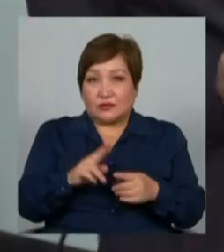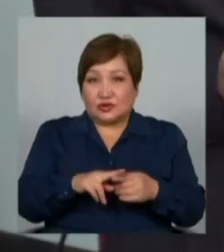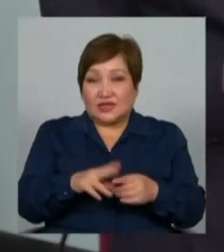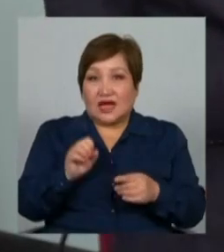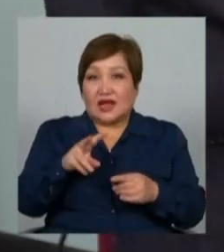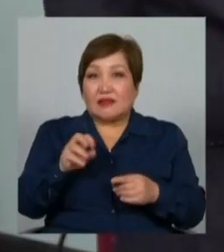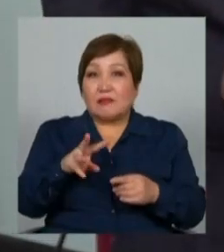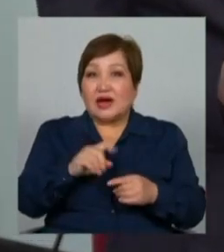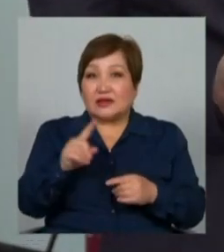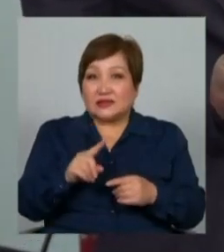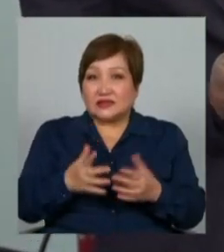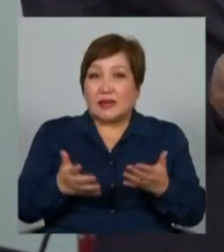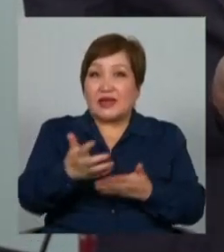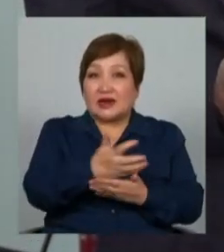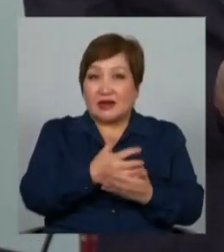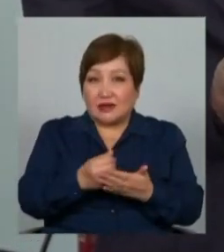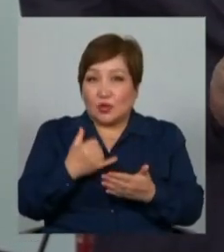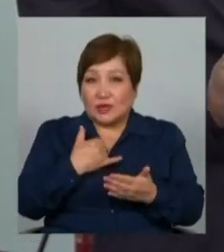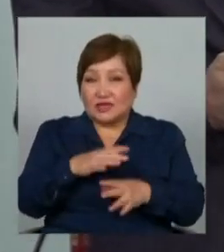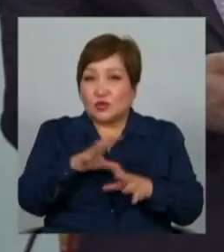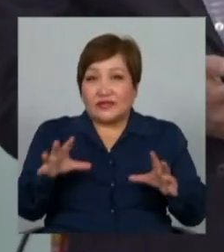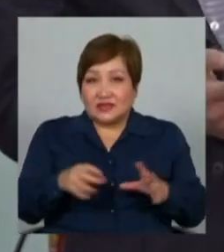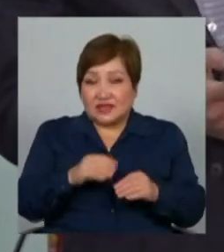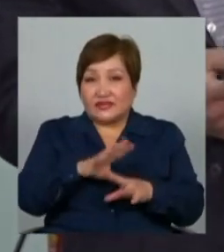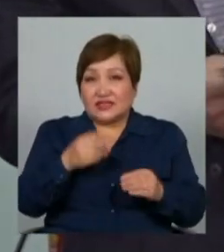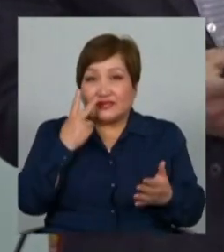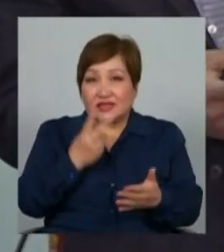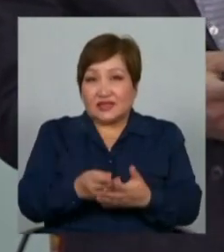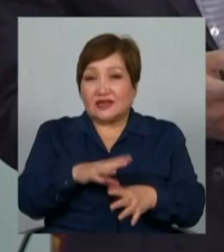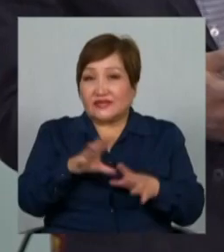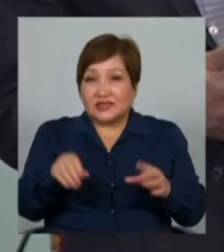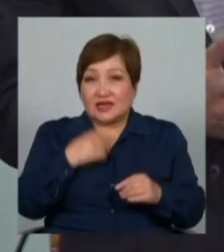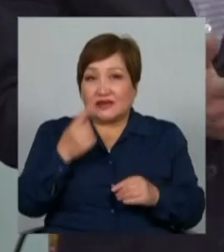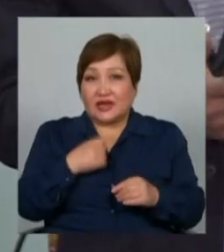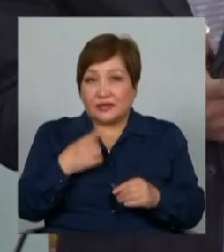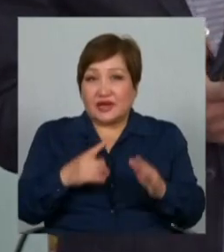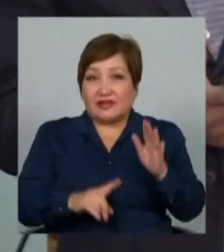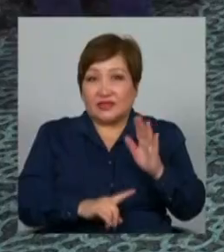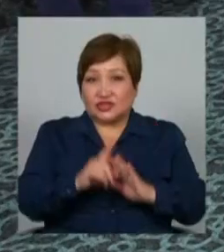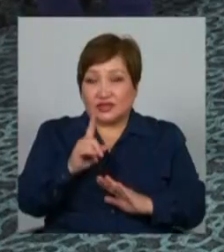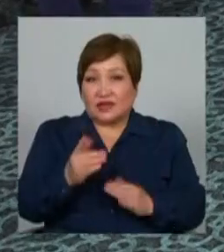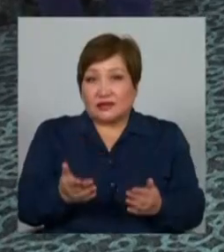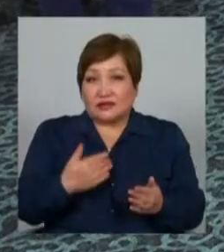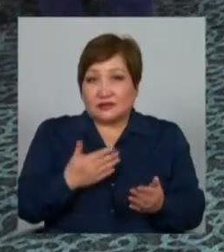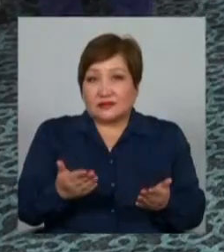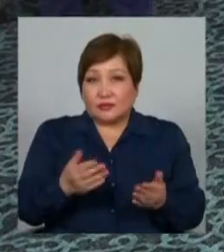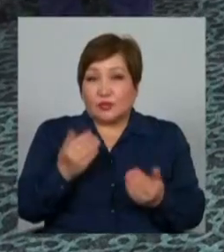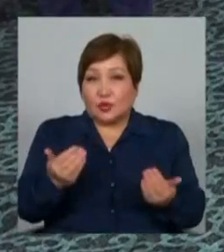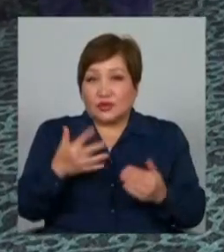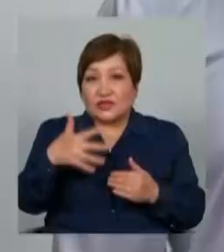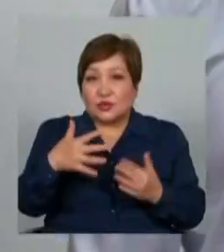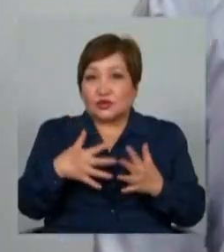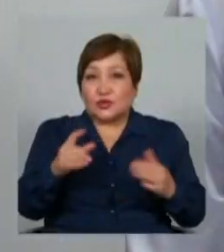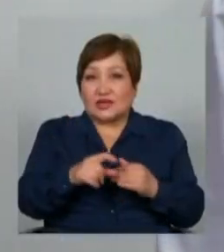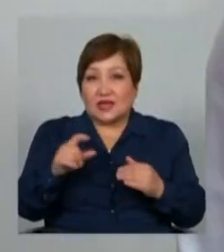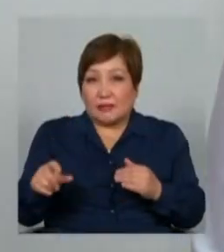собирал. У нас же у всех здесь все видели, все говорили. Мы начинали с тобой работать. Бүгін елуге жуық азамат